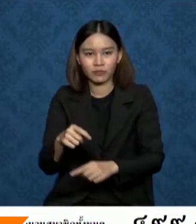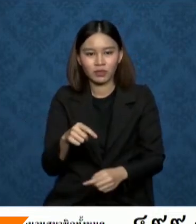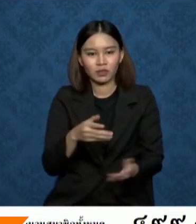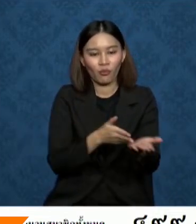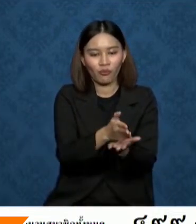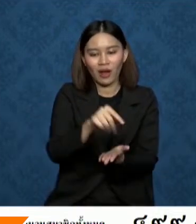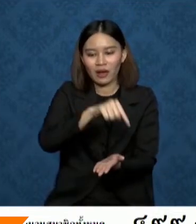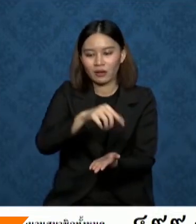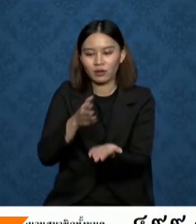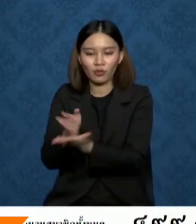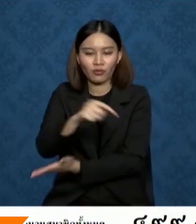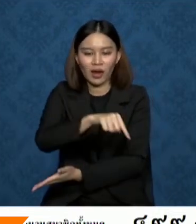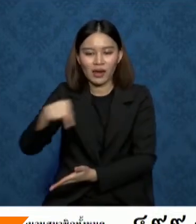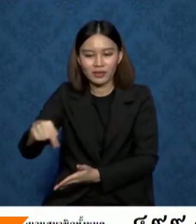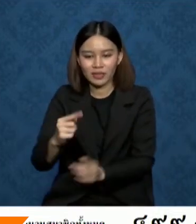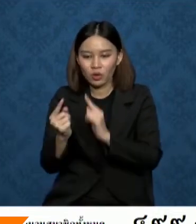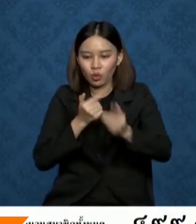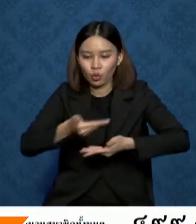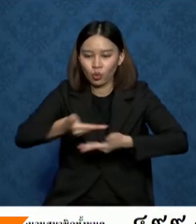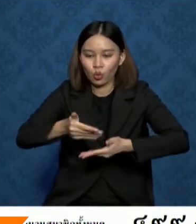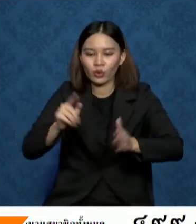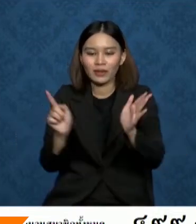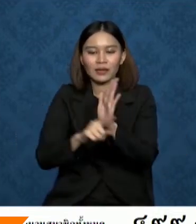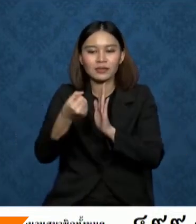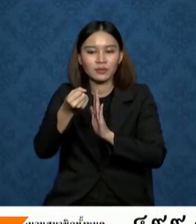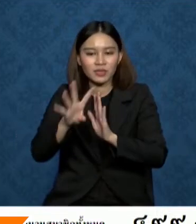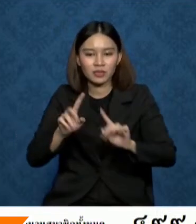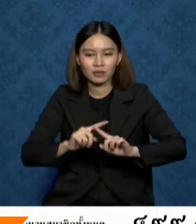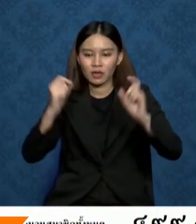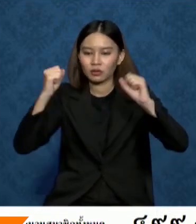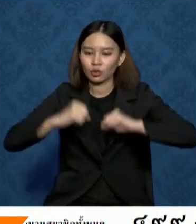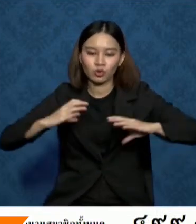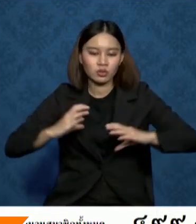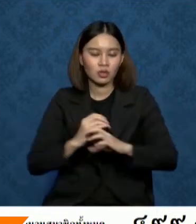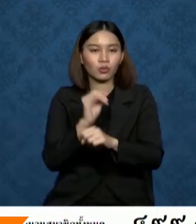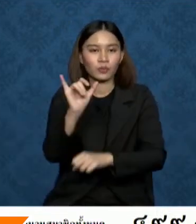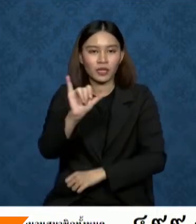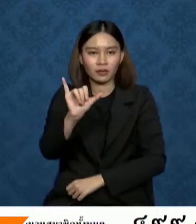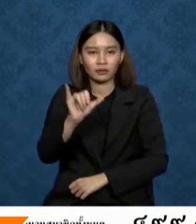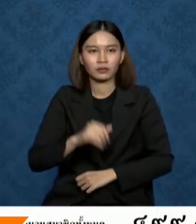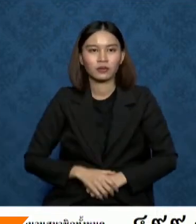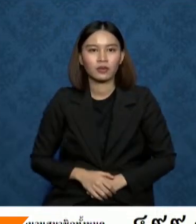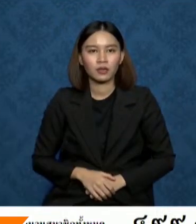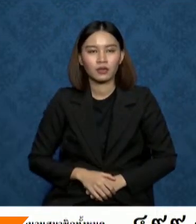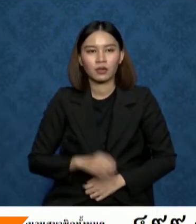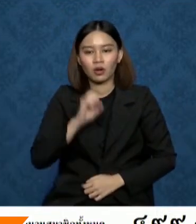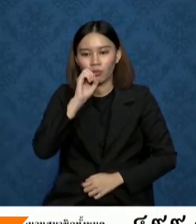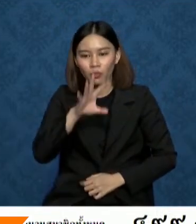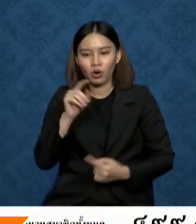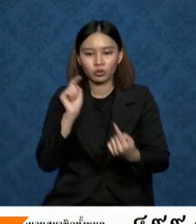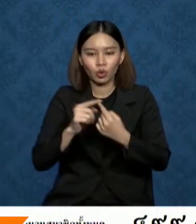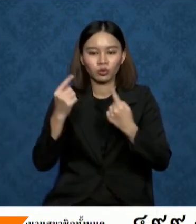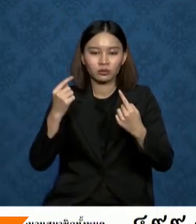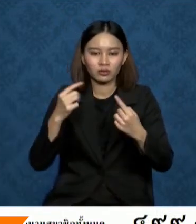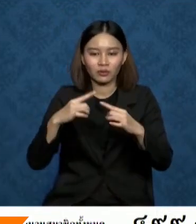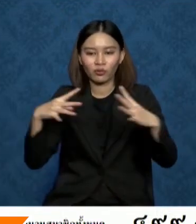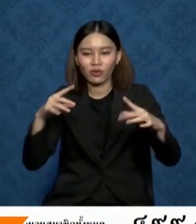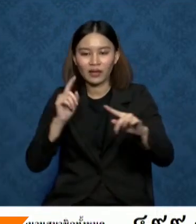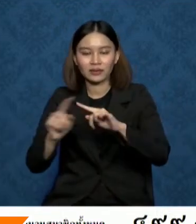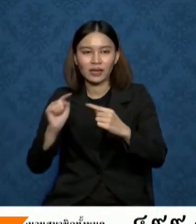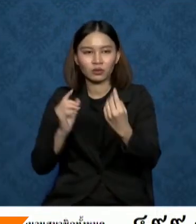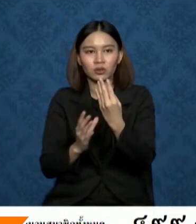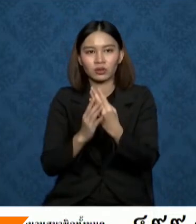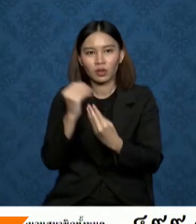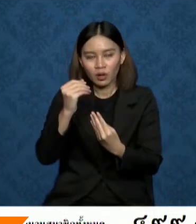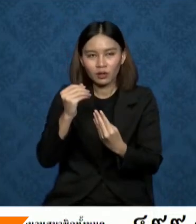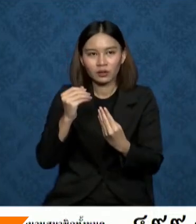ฝ่ายเจจากันทงหมด 14 ครั้งแต่ยไม่สามารถตกลกัได้ได้แ้งขอพิภาทแงงาน สาภาพแรงงาน